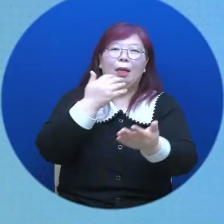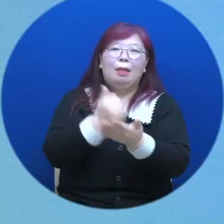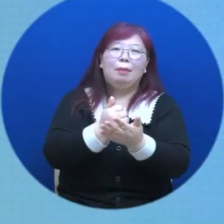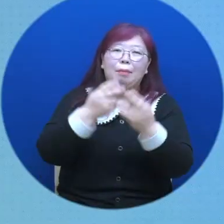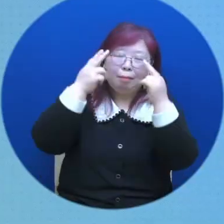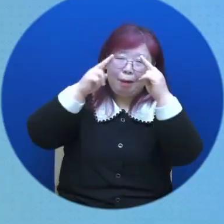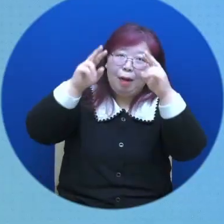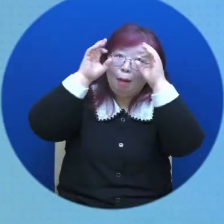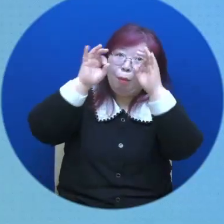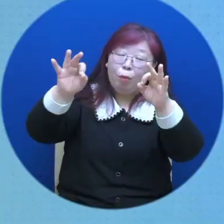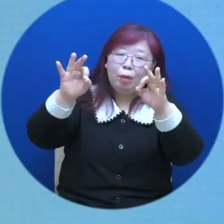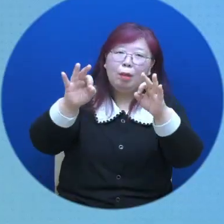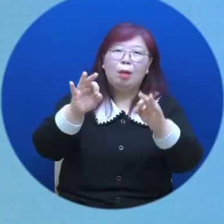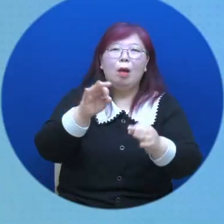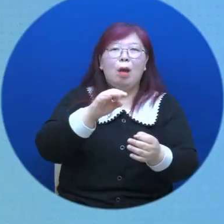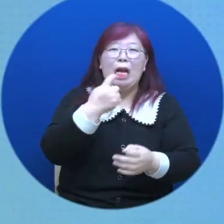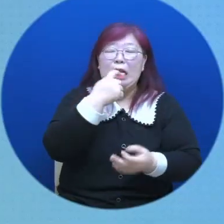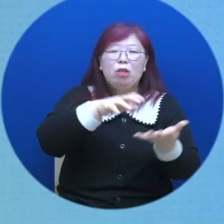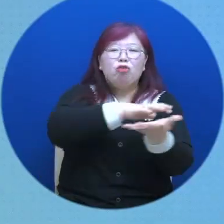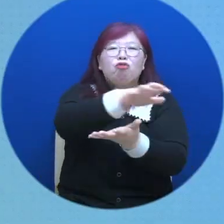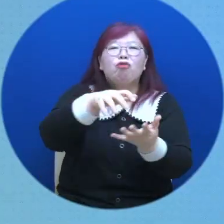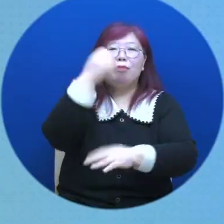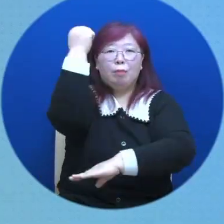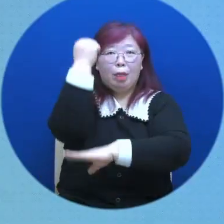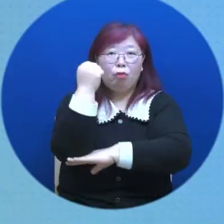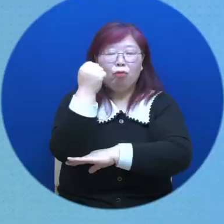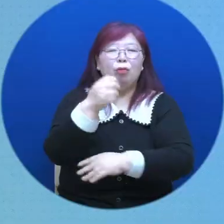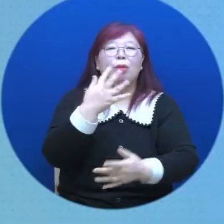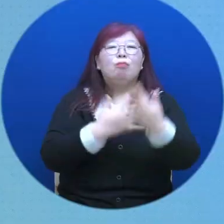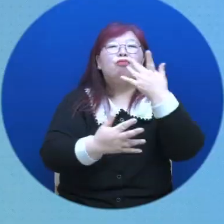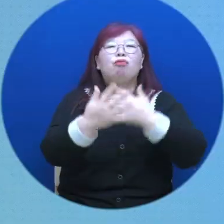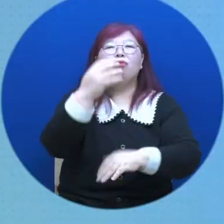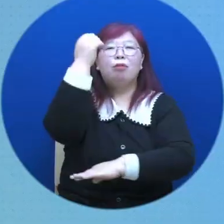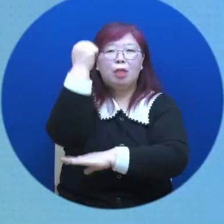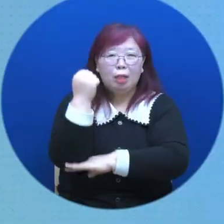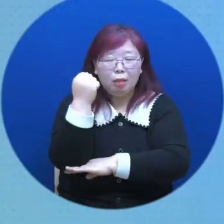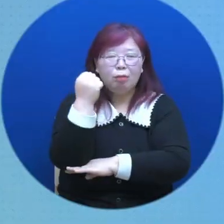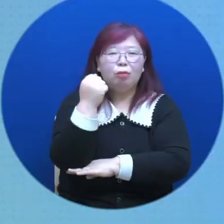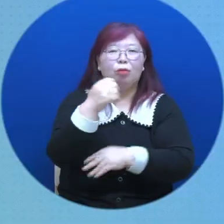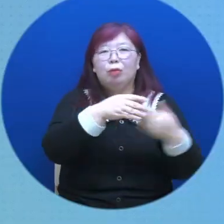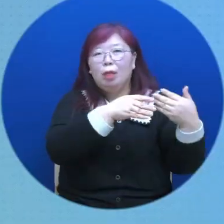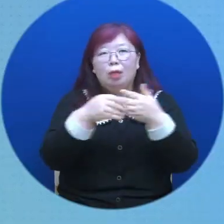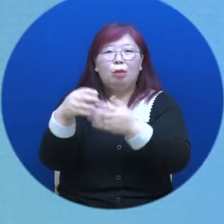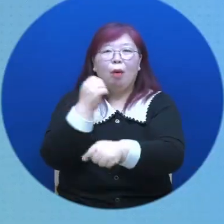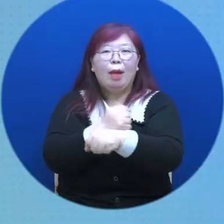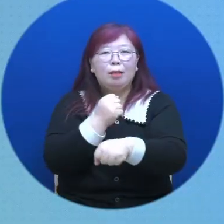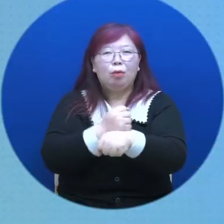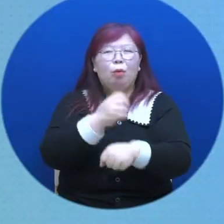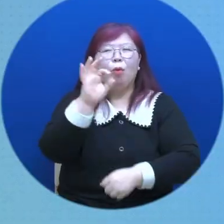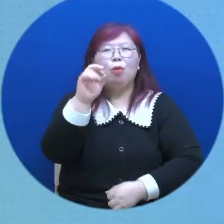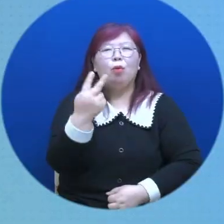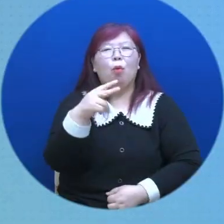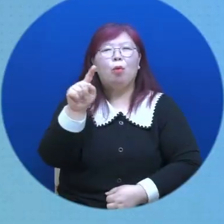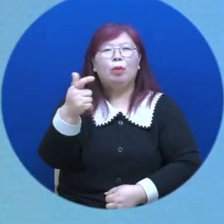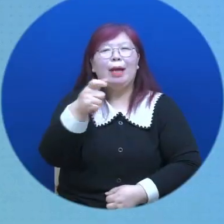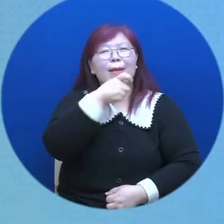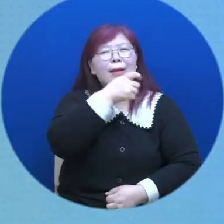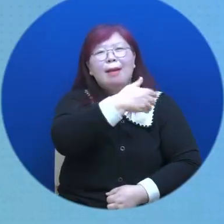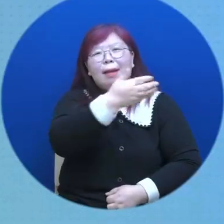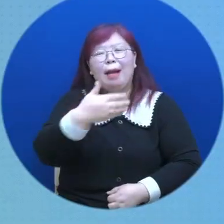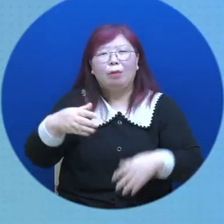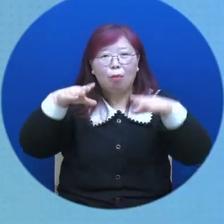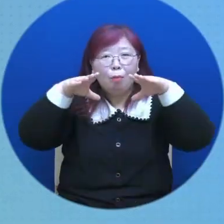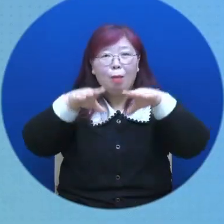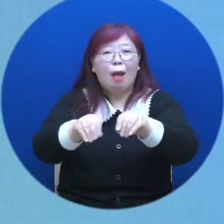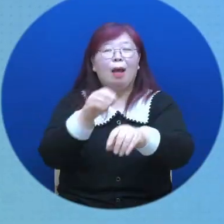사람들에게 구름기둥 불기둥으로 인도해 줄 뿐만 아니라 흐르는 요단강 문도 중단하게 만들고 여리고 성도 무너져